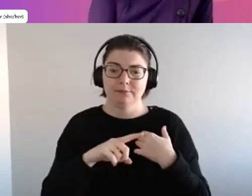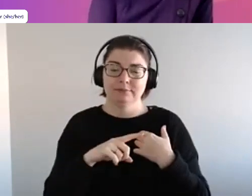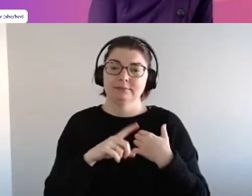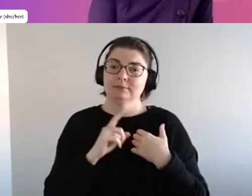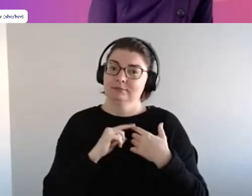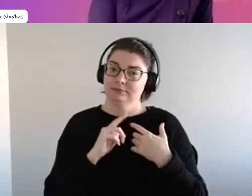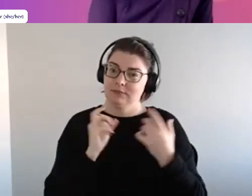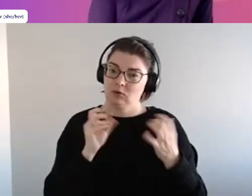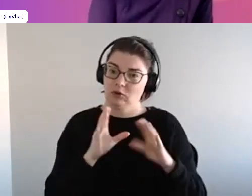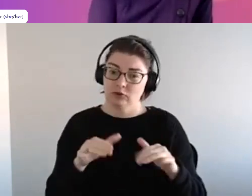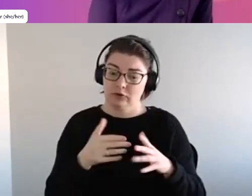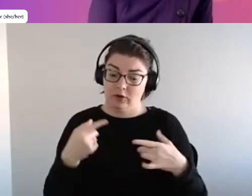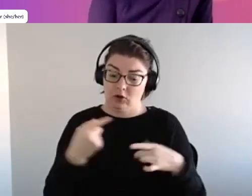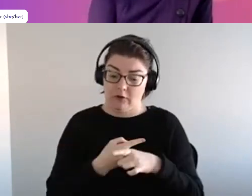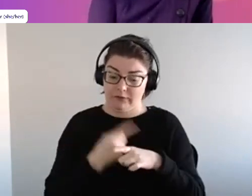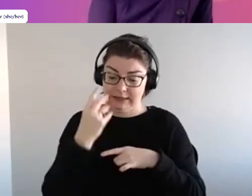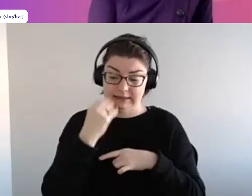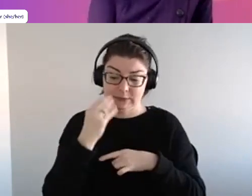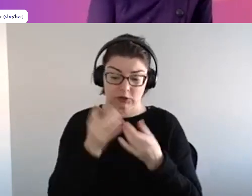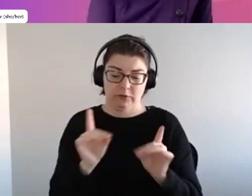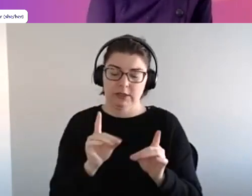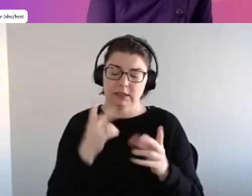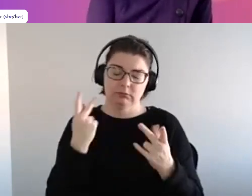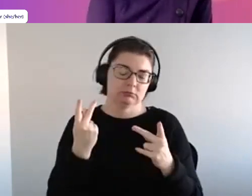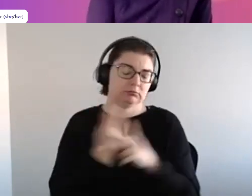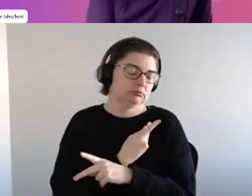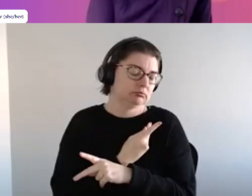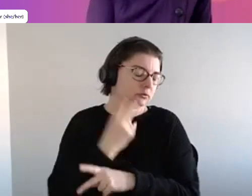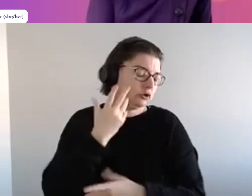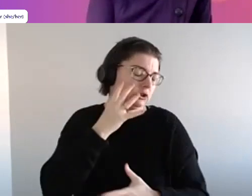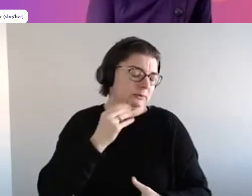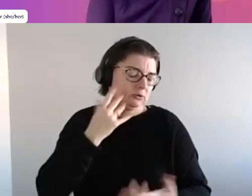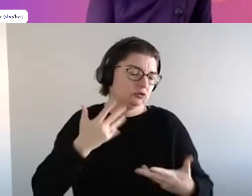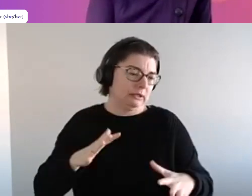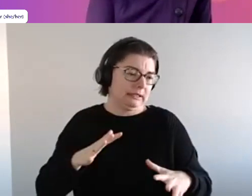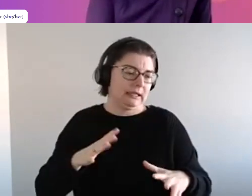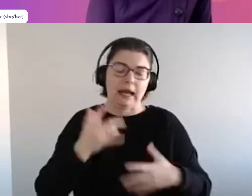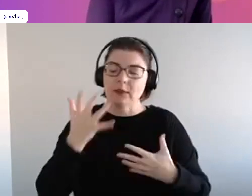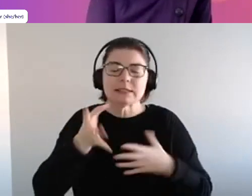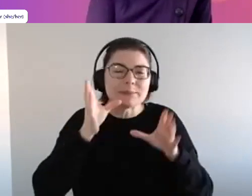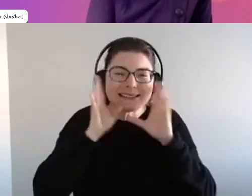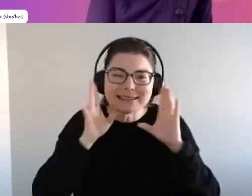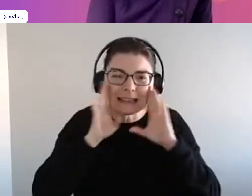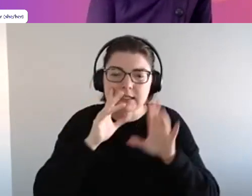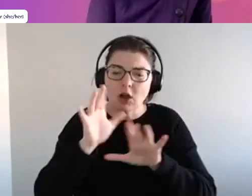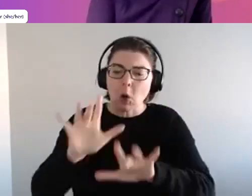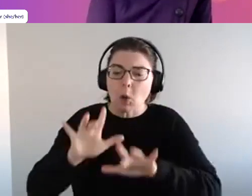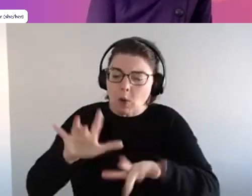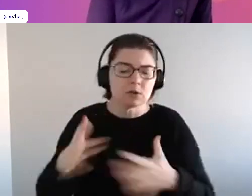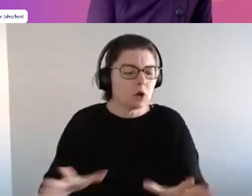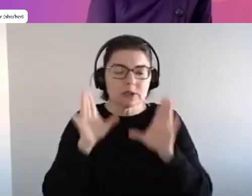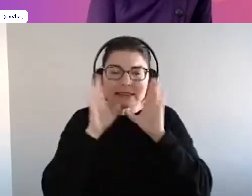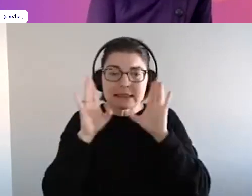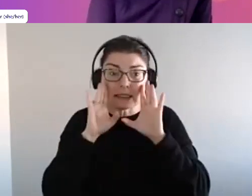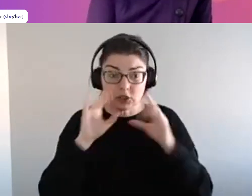mais beaucoup d'enfants dans des divorces Sao conflits ont traversé plusieurs épreuves et ils veulent quelqu'un là pour